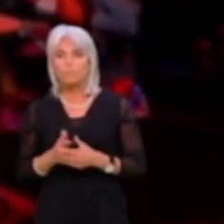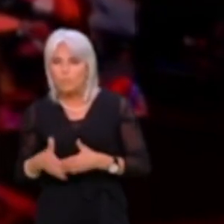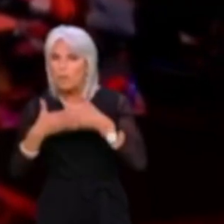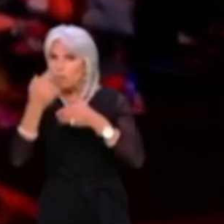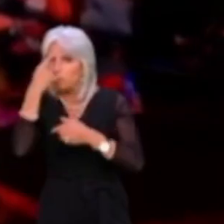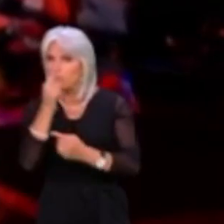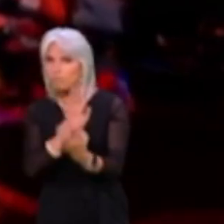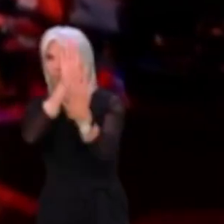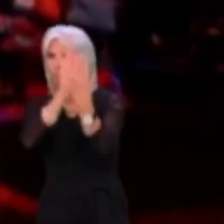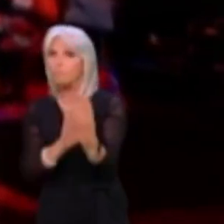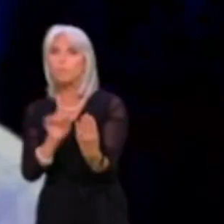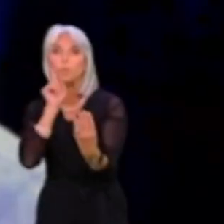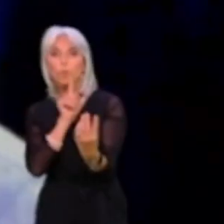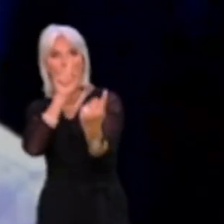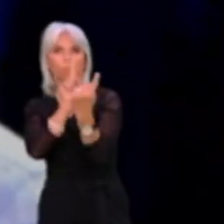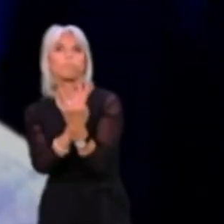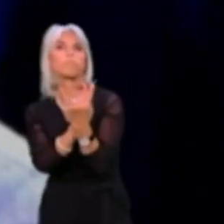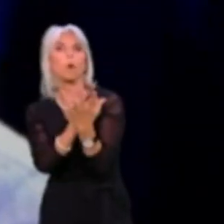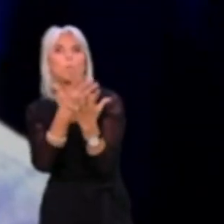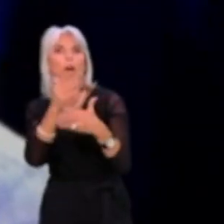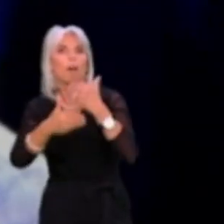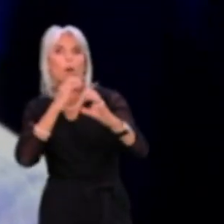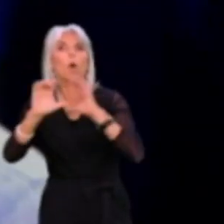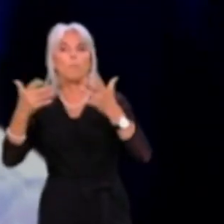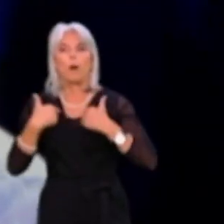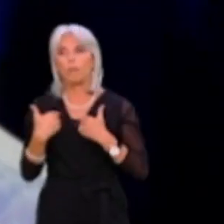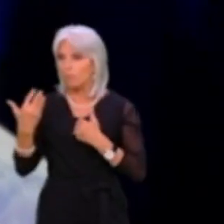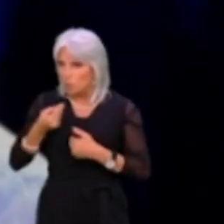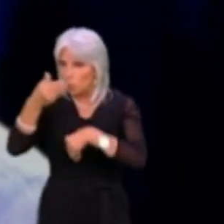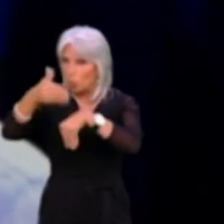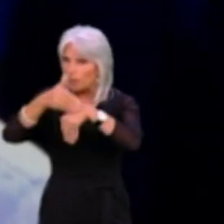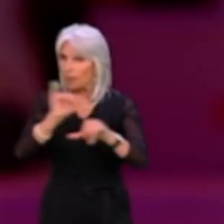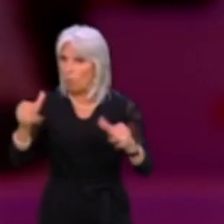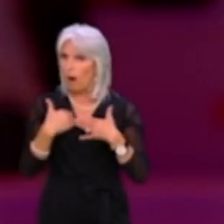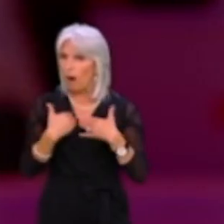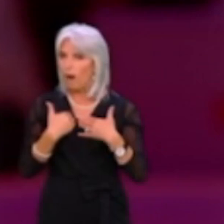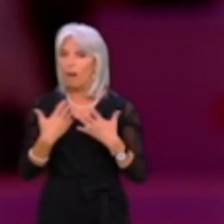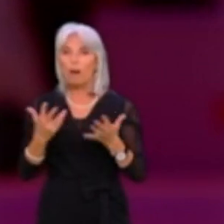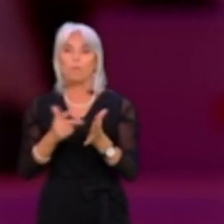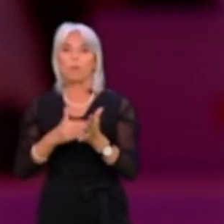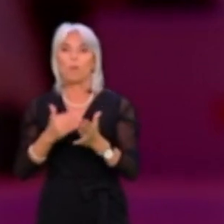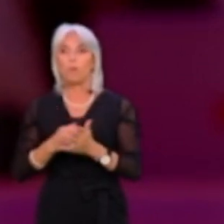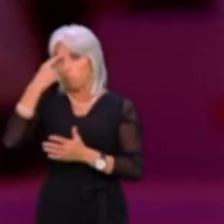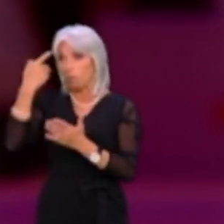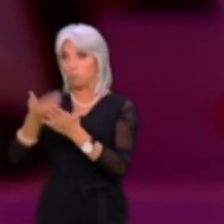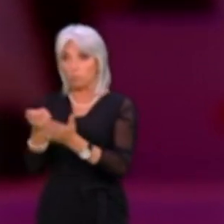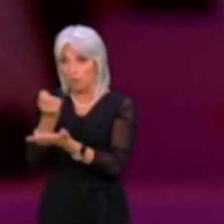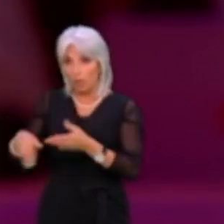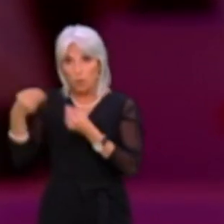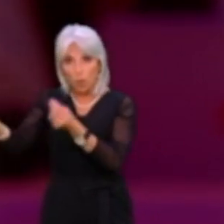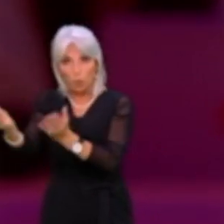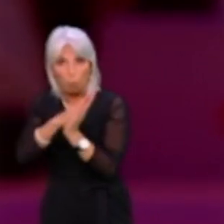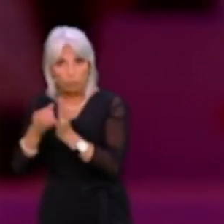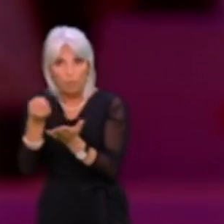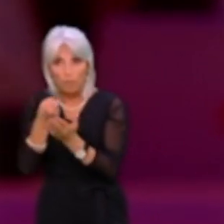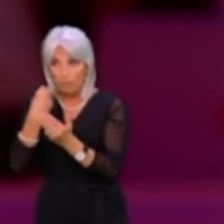peu quand on est face à une personne sourde. Mais qu'est-ce que tu pourrais dire aussi en termes de clichés? On a vu, par exemple, qu'on te propose la gaufre gratuitement. Ça, c'est un